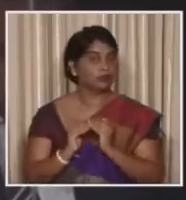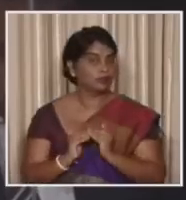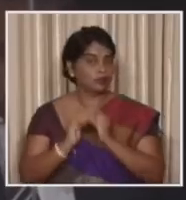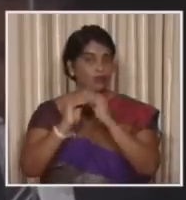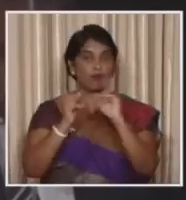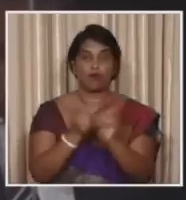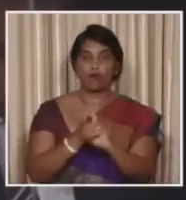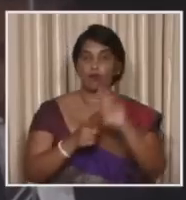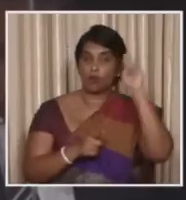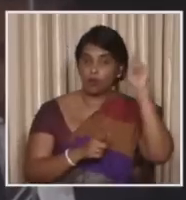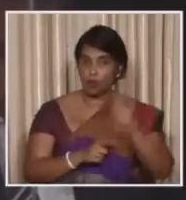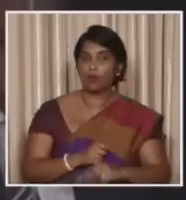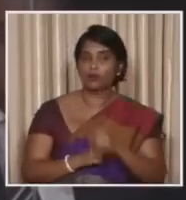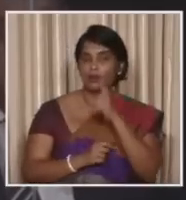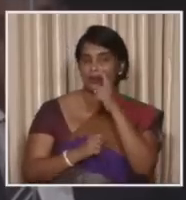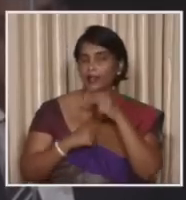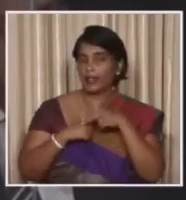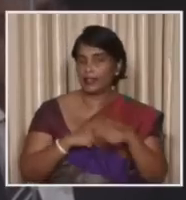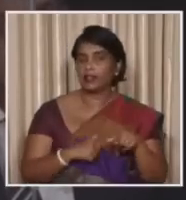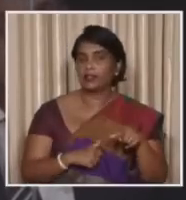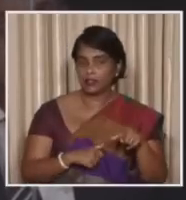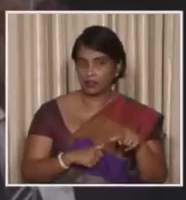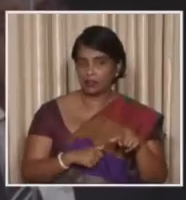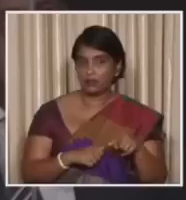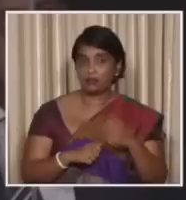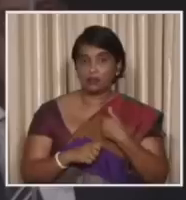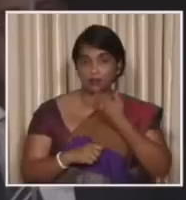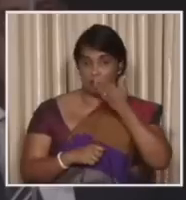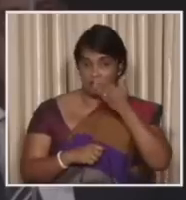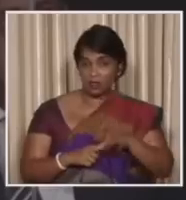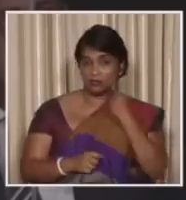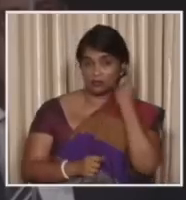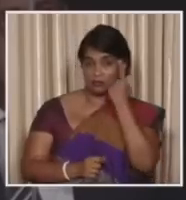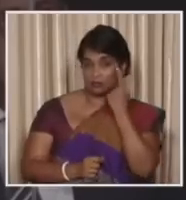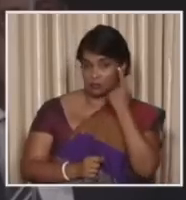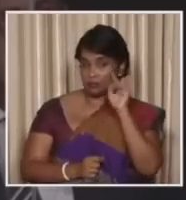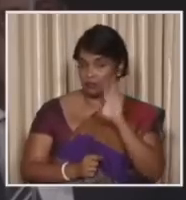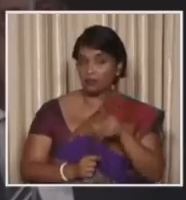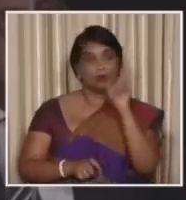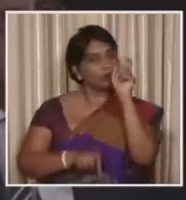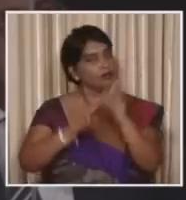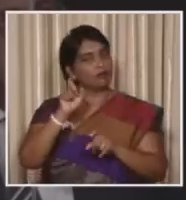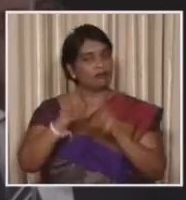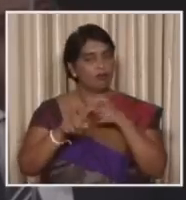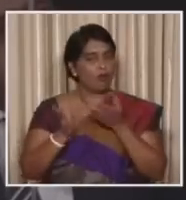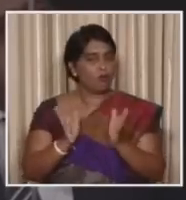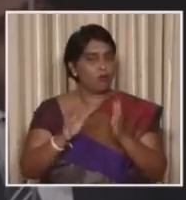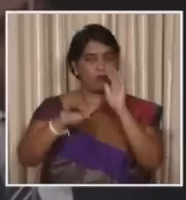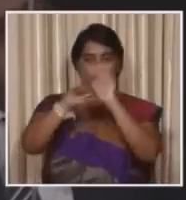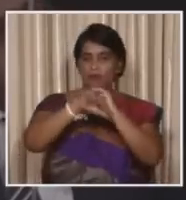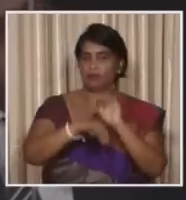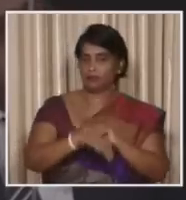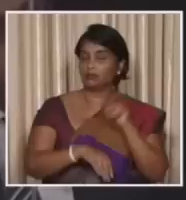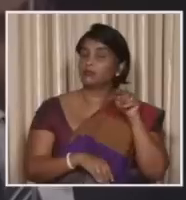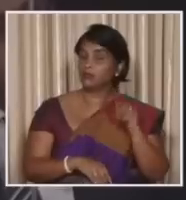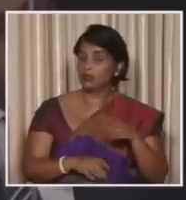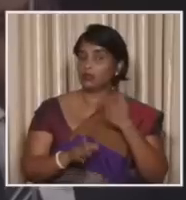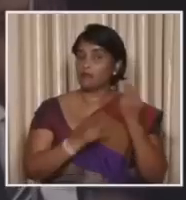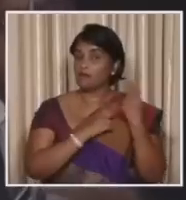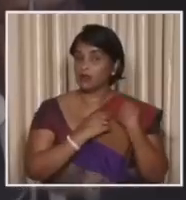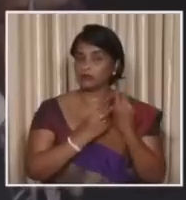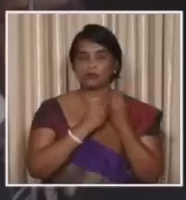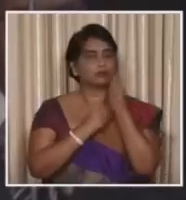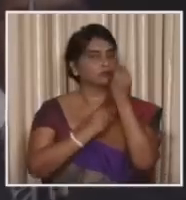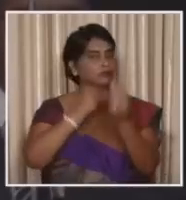යුද්ධය ජයග්‍රහණය කිරීමට එක හේතුවක් වුණා. හැකියාව තියෙන දක්ෂ පළපුරුද්ද තියෙන නිලධාරීන් අඳුනගෙන ඒගොල්ලන්ට තනතුරු වාකීම්